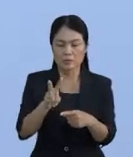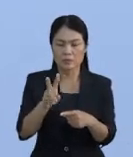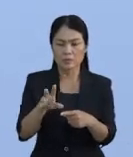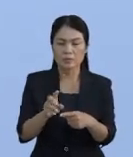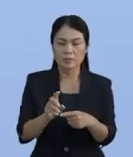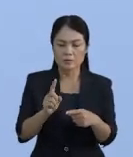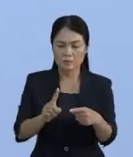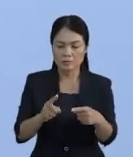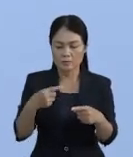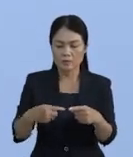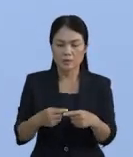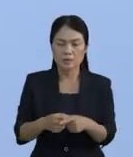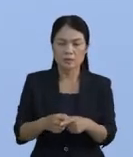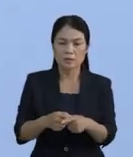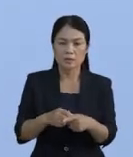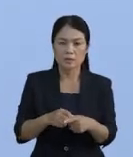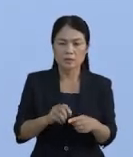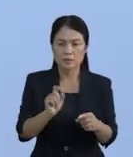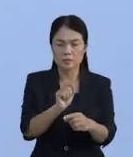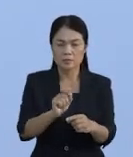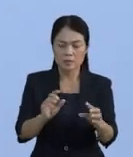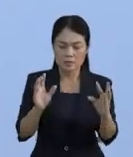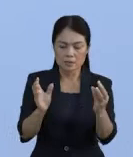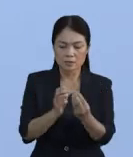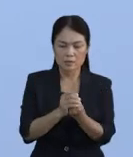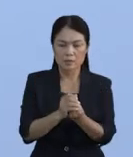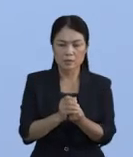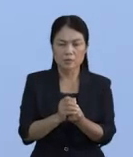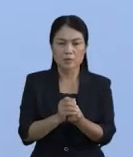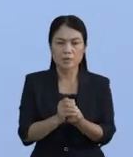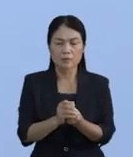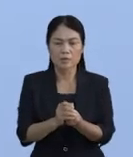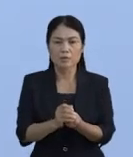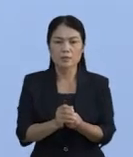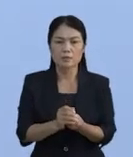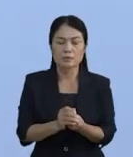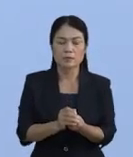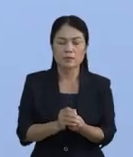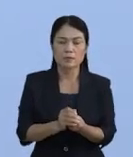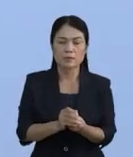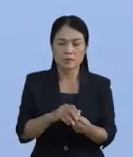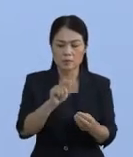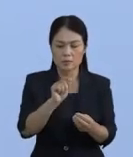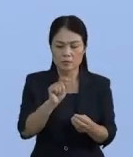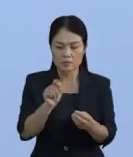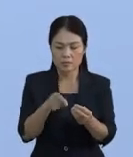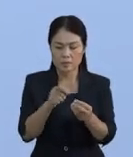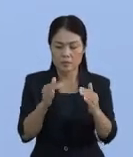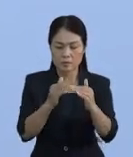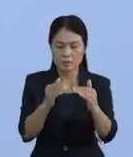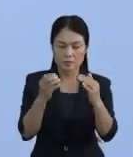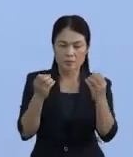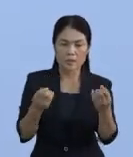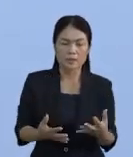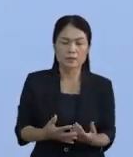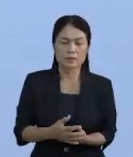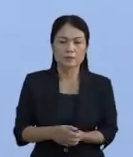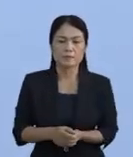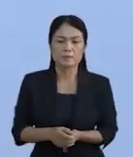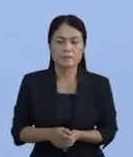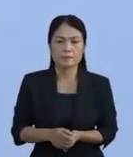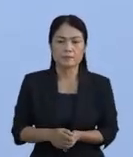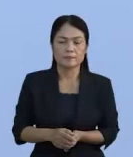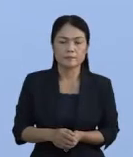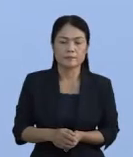ở con do xe chia chùm luôn tu sập hiện mẹ do xe chia chùm luôn tu sập hiện với mà con bà luôn tu sập hiện